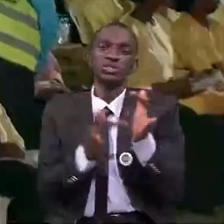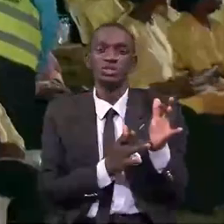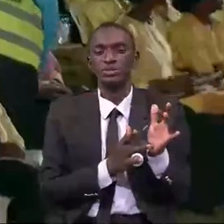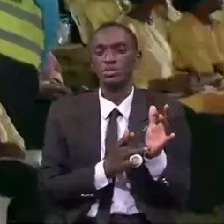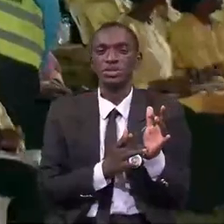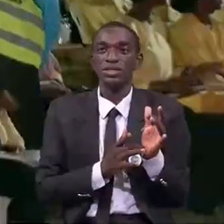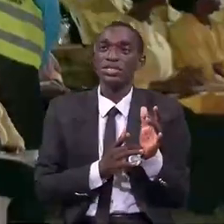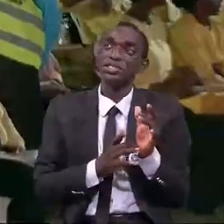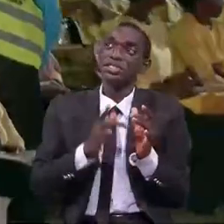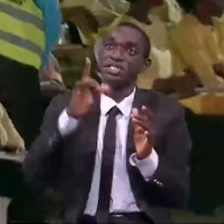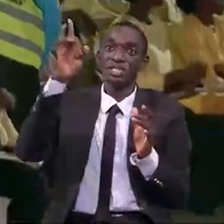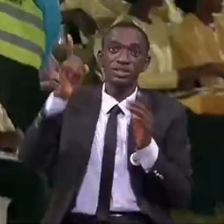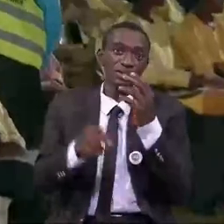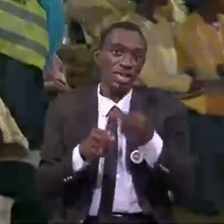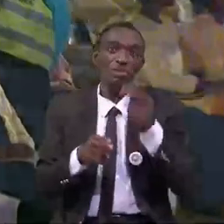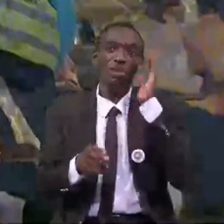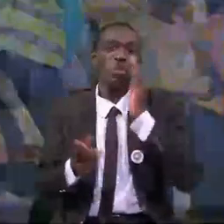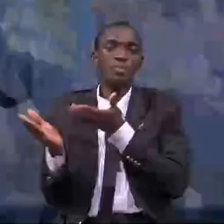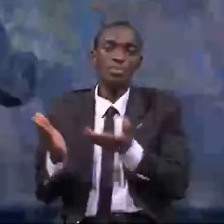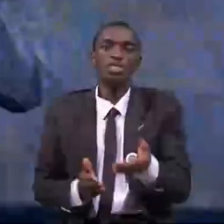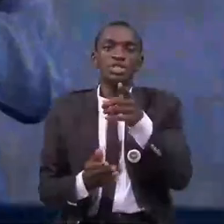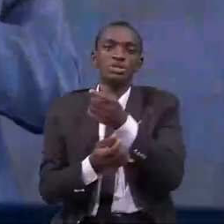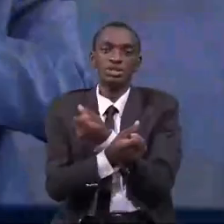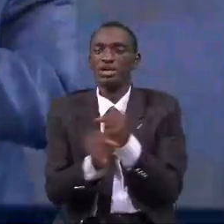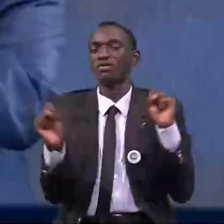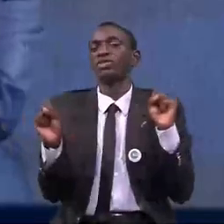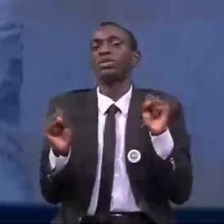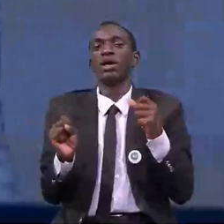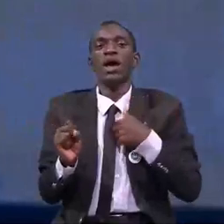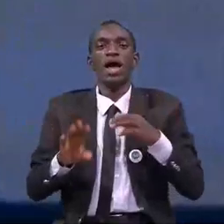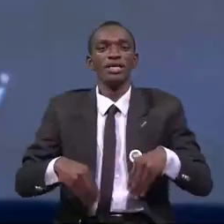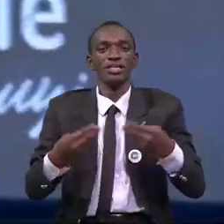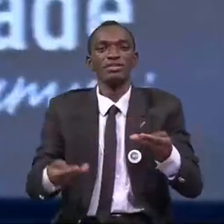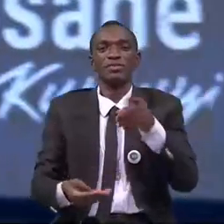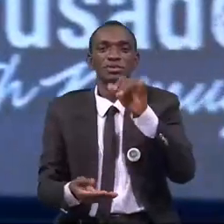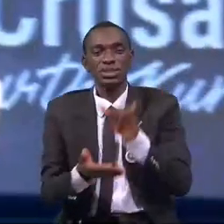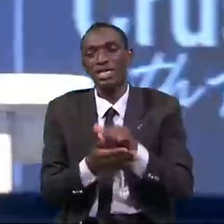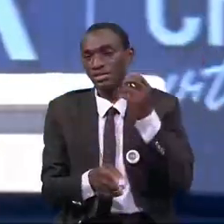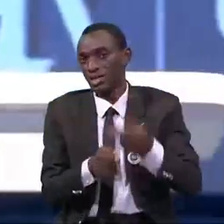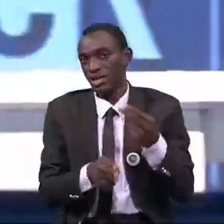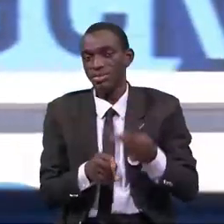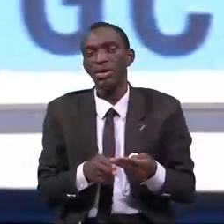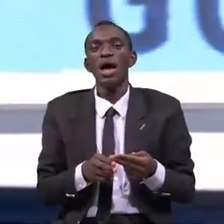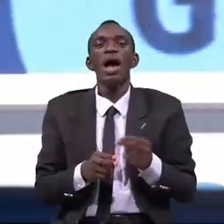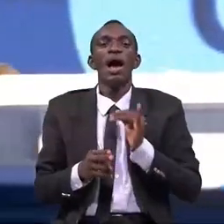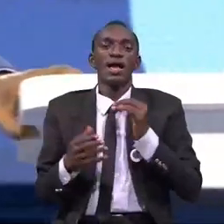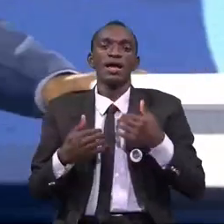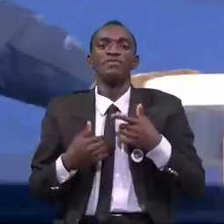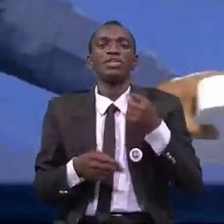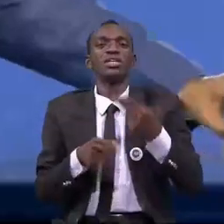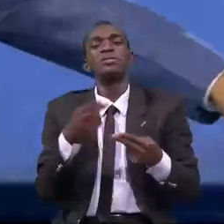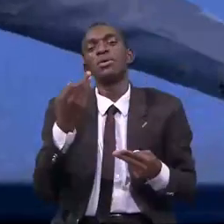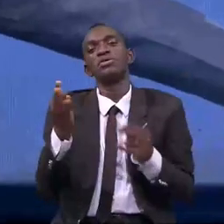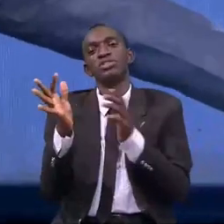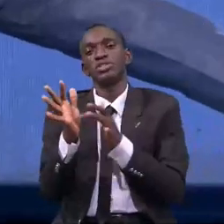Jésus qui va vous apporter le salut je vais vous donner le nom là ce soir j'ai le nom